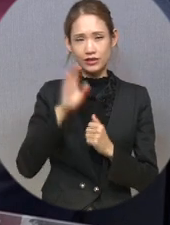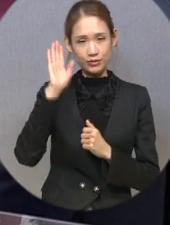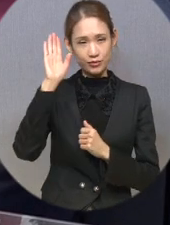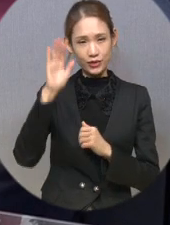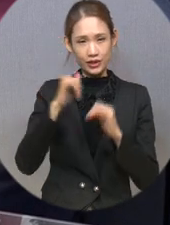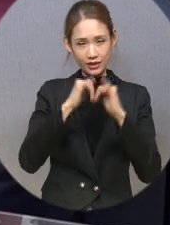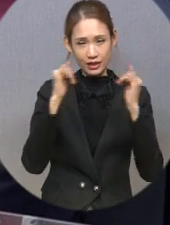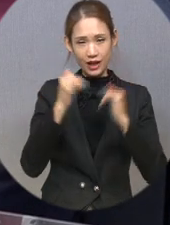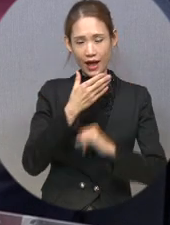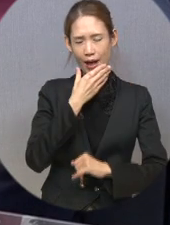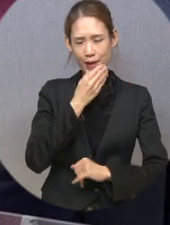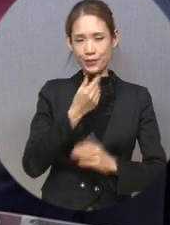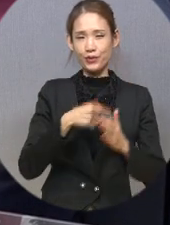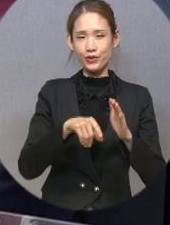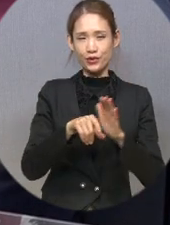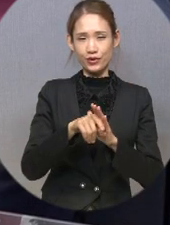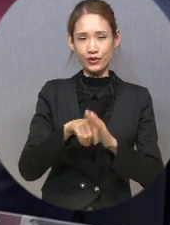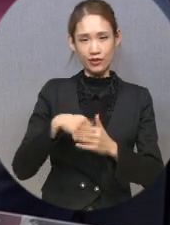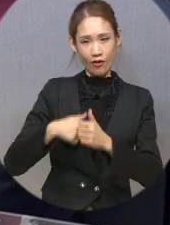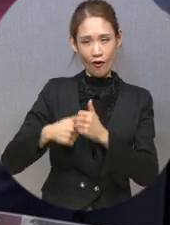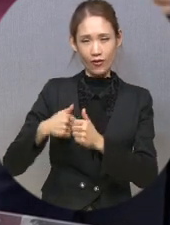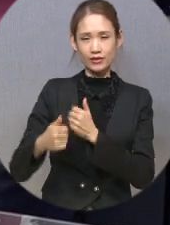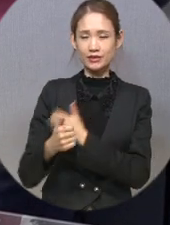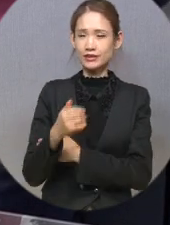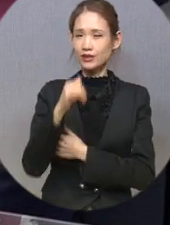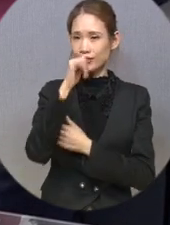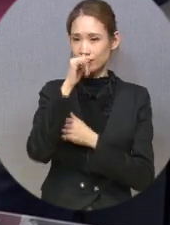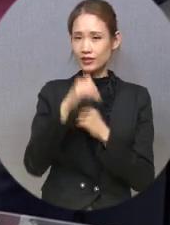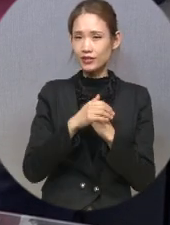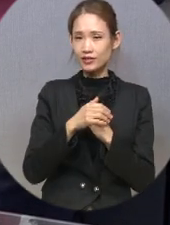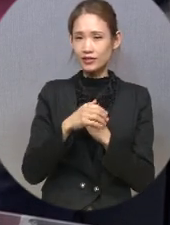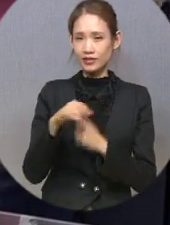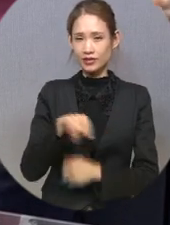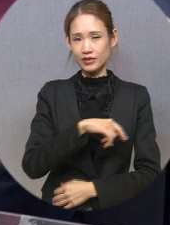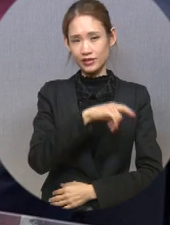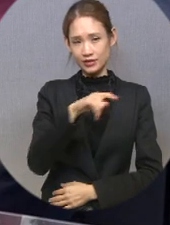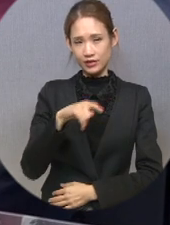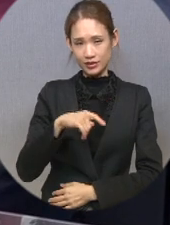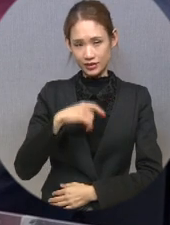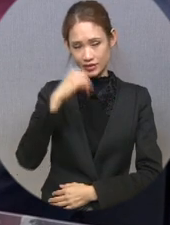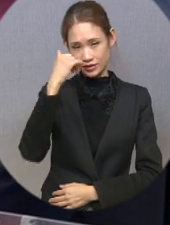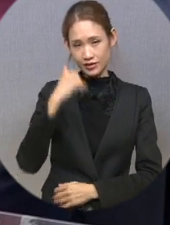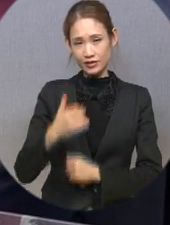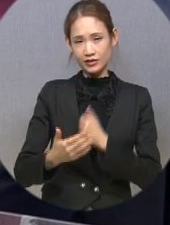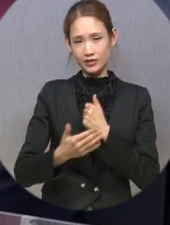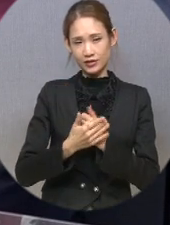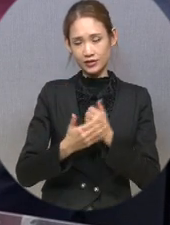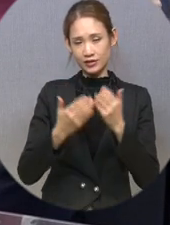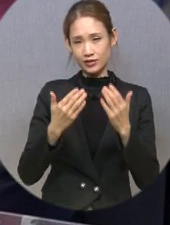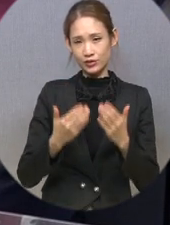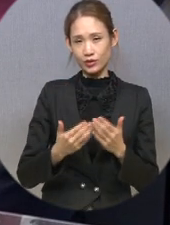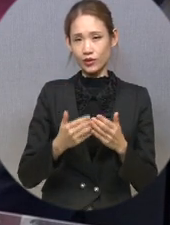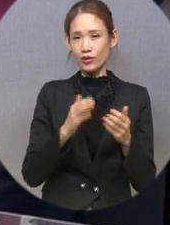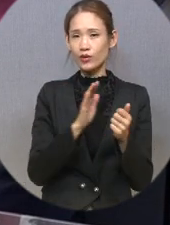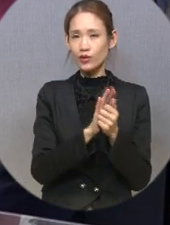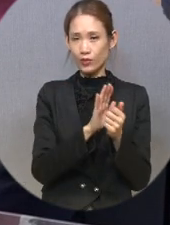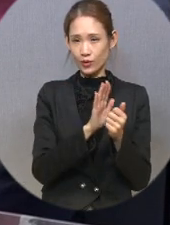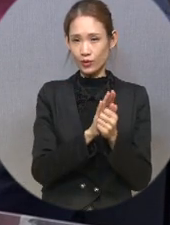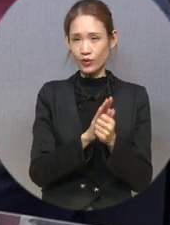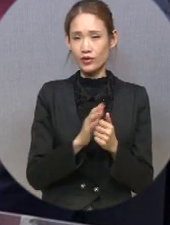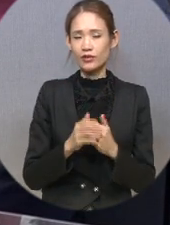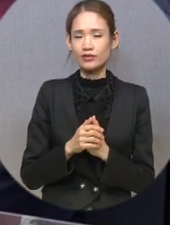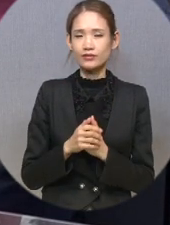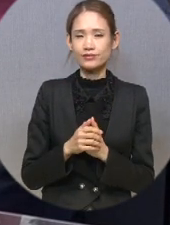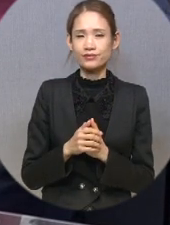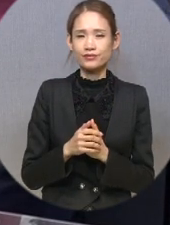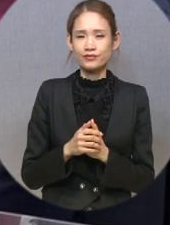행복할 수 있도록 경쟁력 있는 학생들의 인성과 학력을 뒷받침할 수